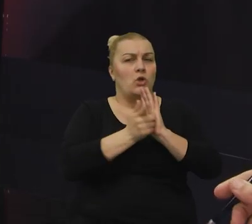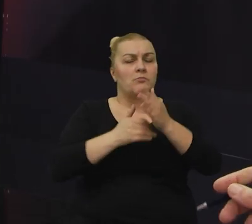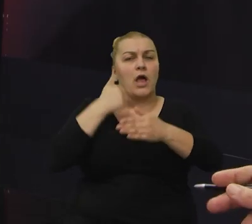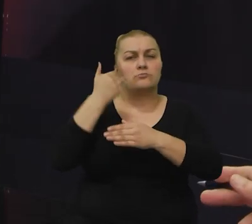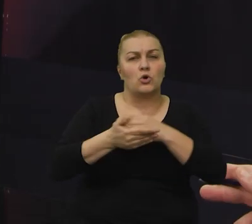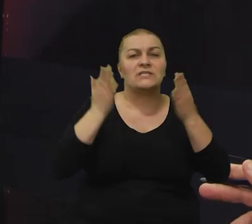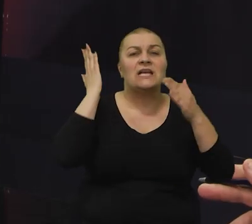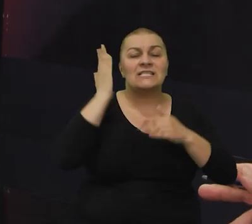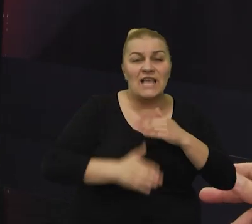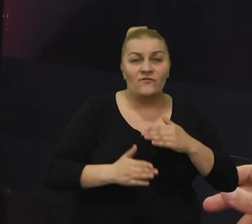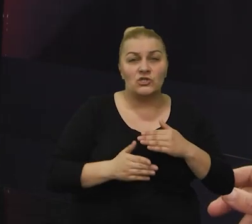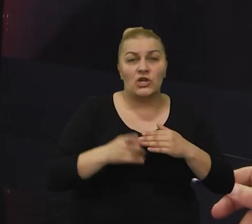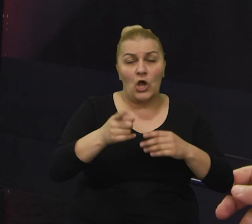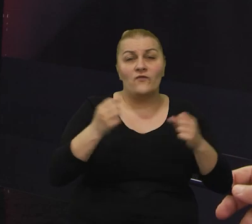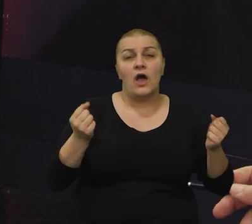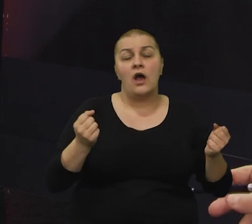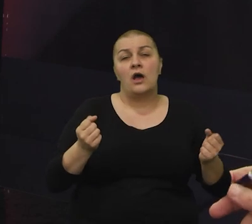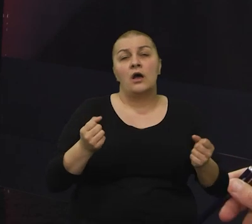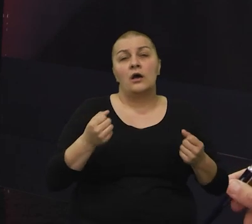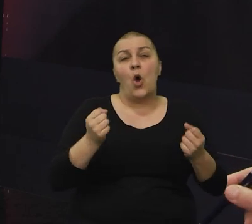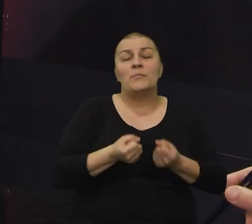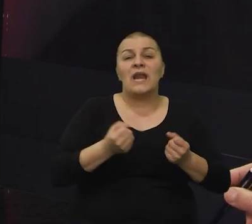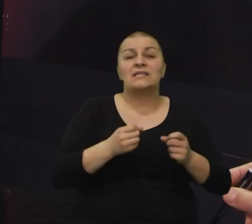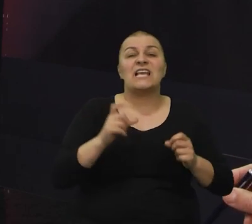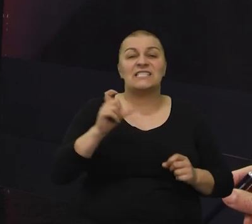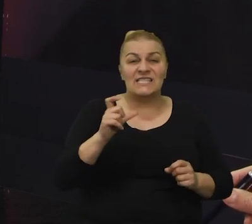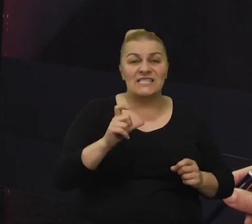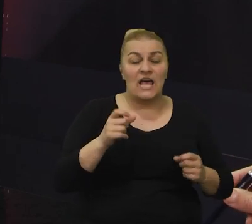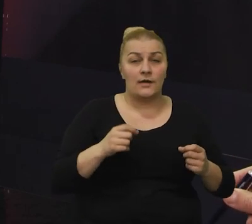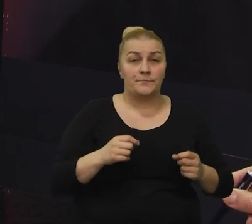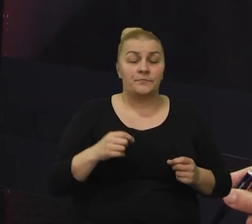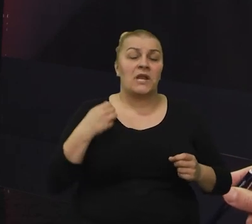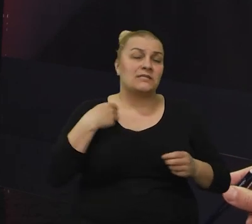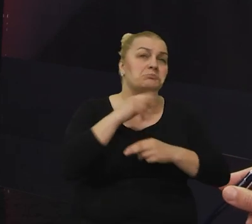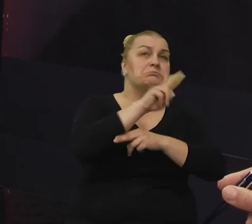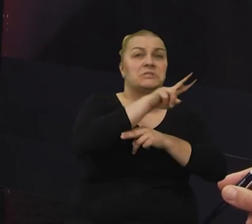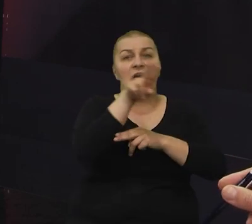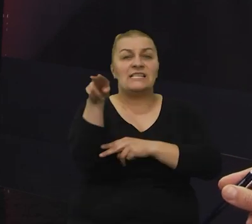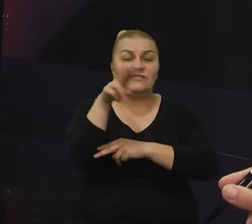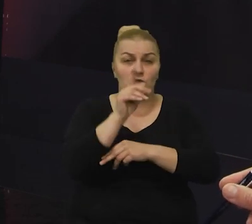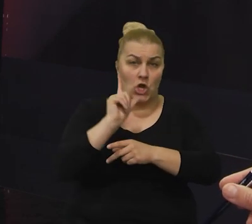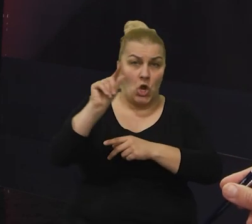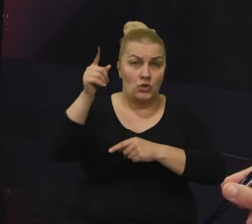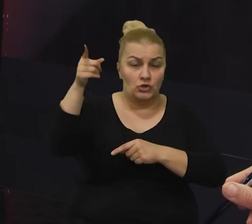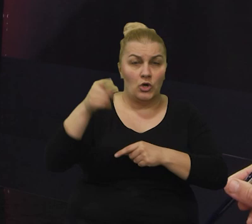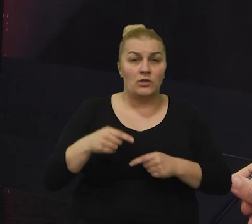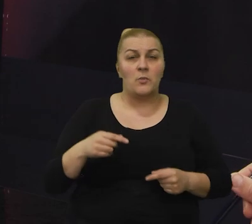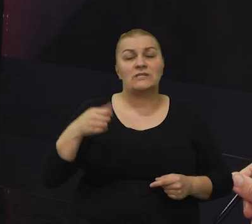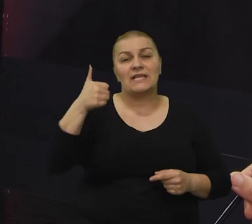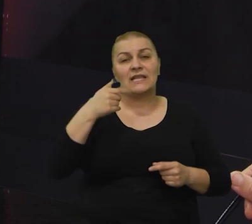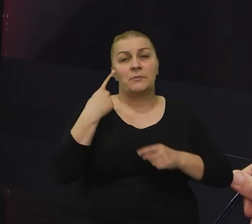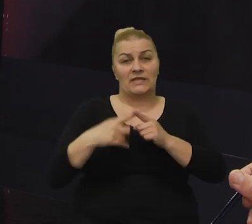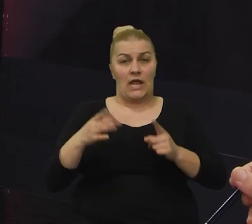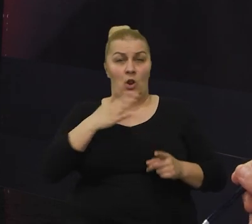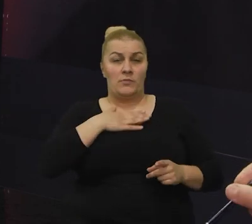odmah poslije završetka operacije Cincar 95. Ja, onda sam ja išao na jedno izviđenje sa